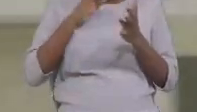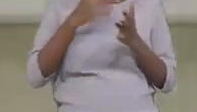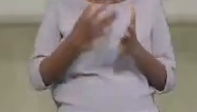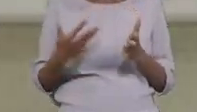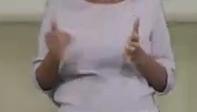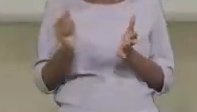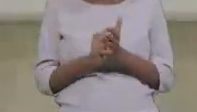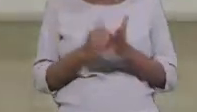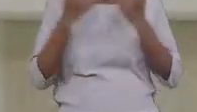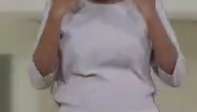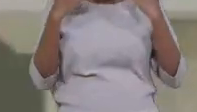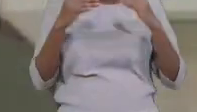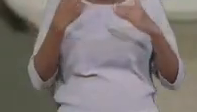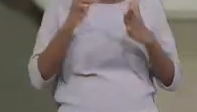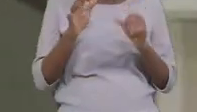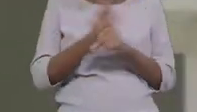Saint-Esprit.